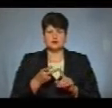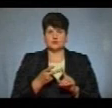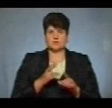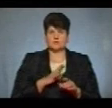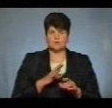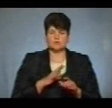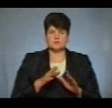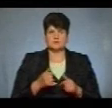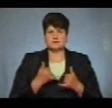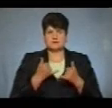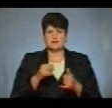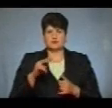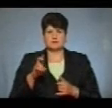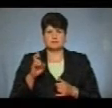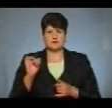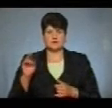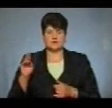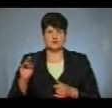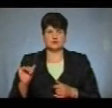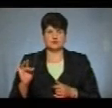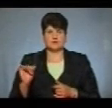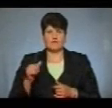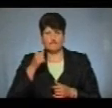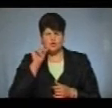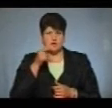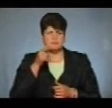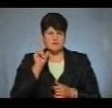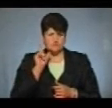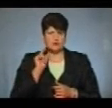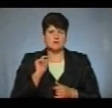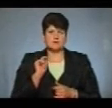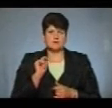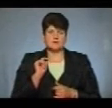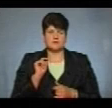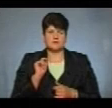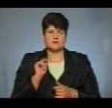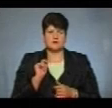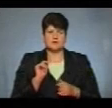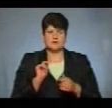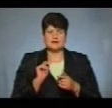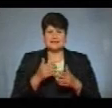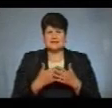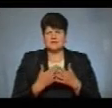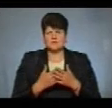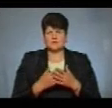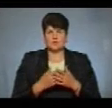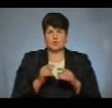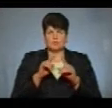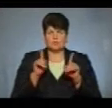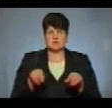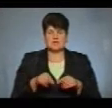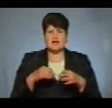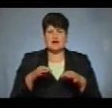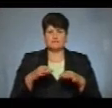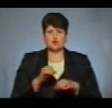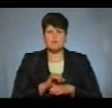видання, присвячене Леоніду Бицурі. Буквально там вчора-позавчора газета, яка називала нібито «Бюлетень Автомайдану», хоча